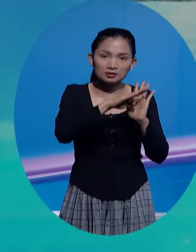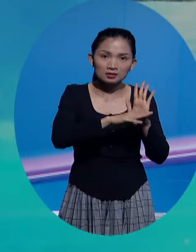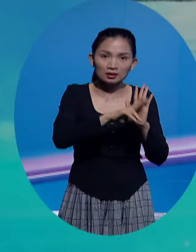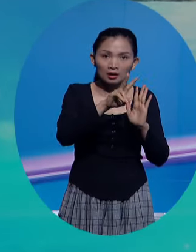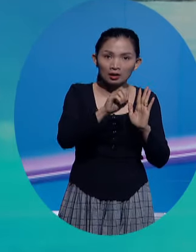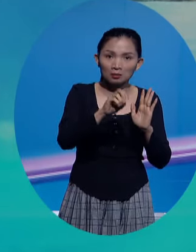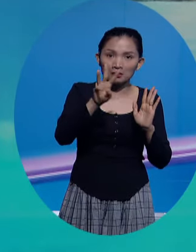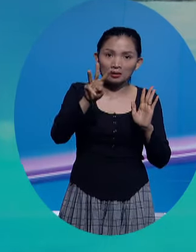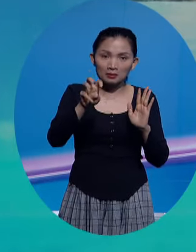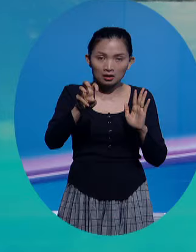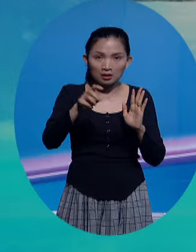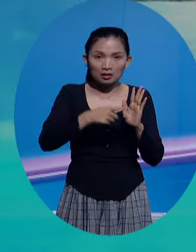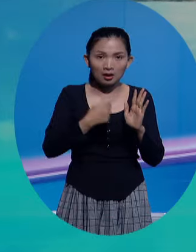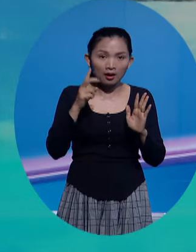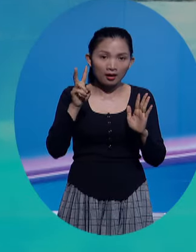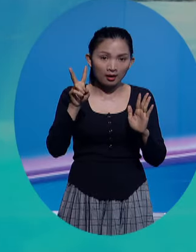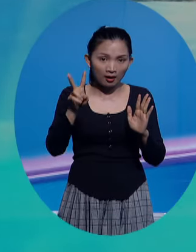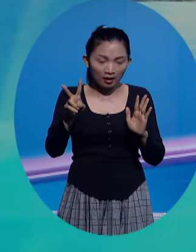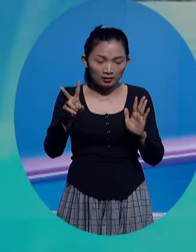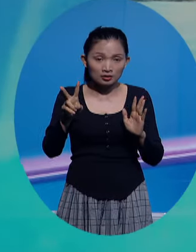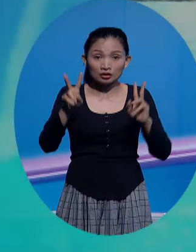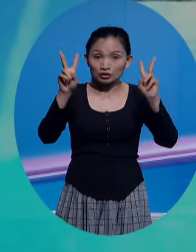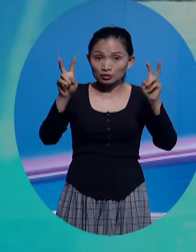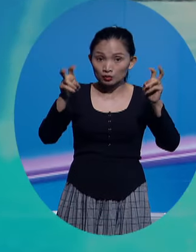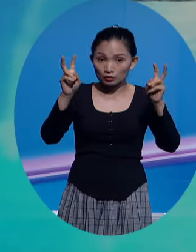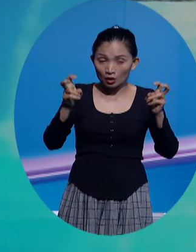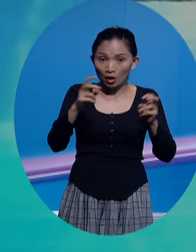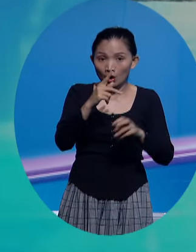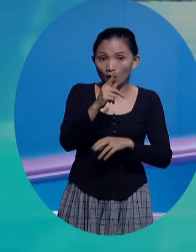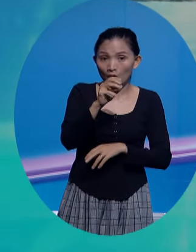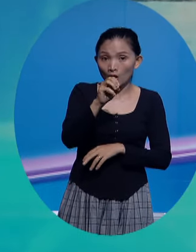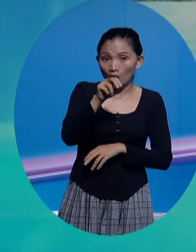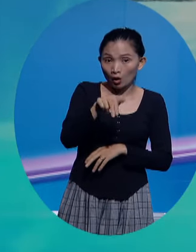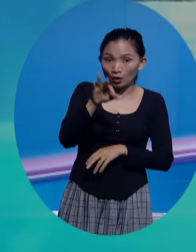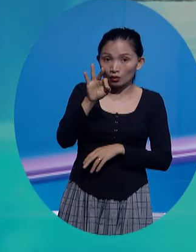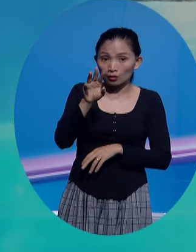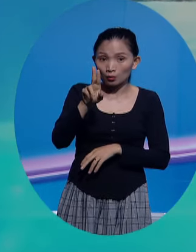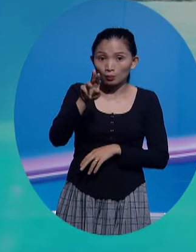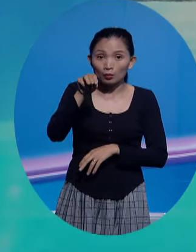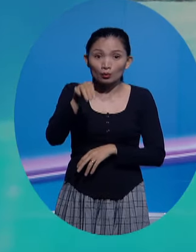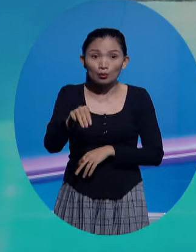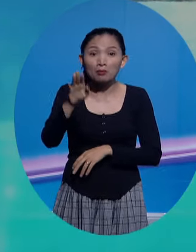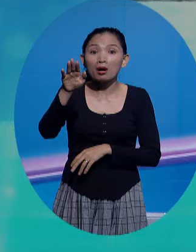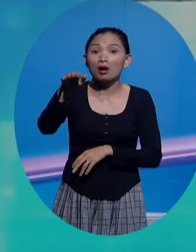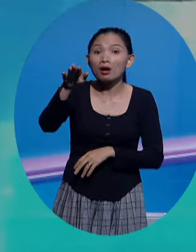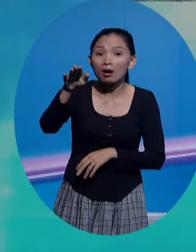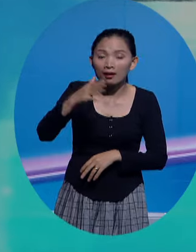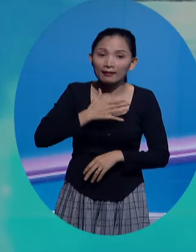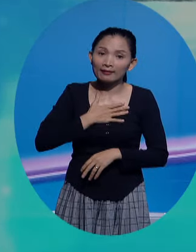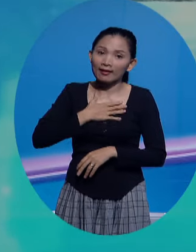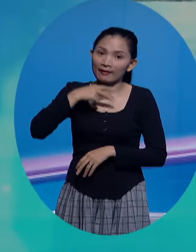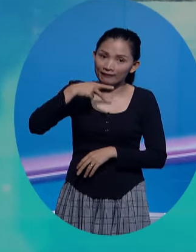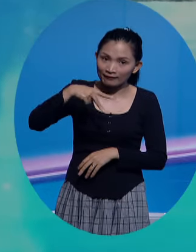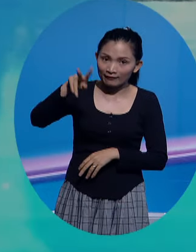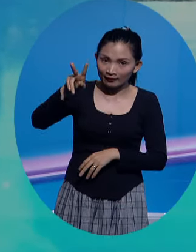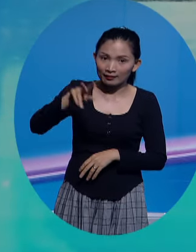đến trường lần thứ 19 với chủ đề Con tâm ơi ta về. Trải qua 18 năm với 31 lần tổ chức, chương trình Caravan 2030 vẫn giữ nguyên